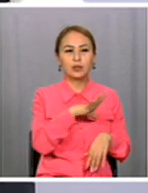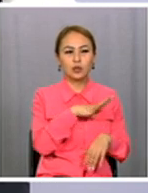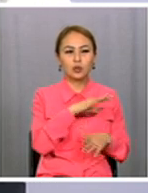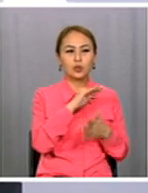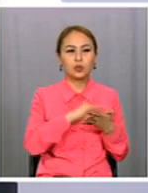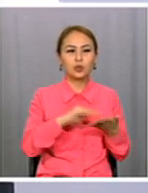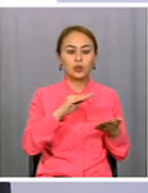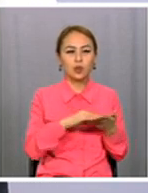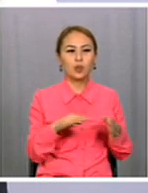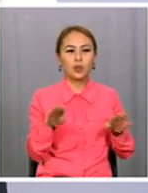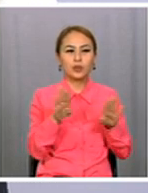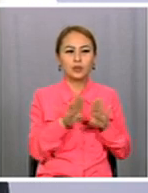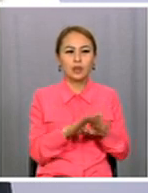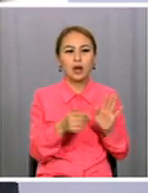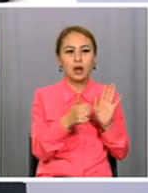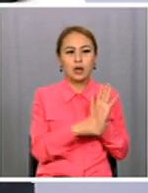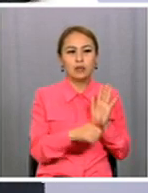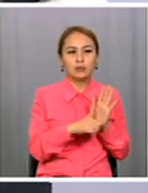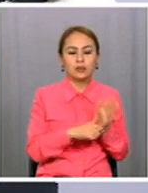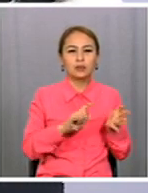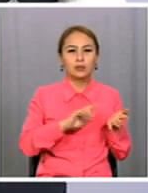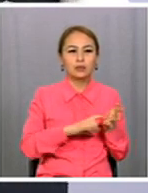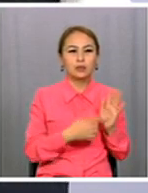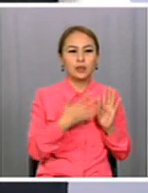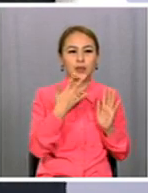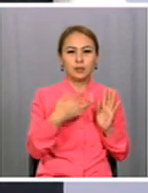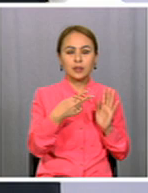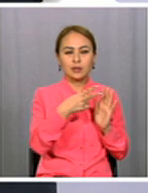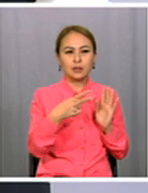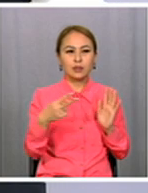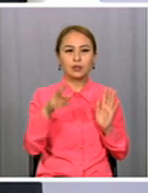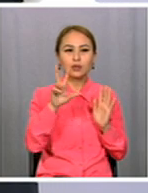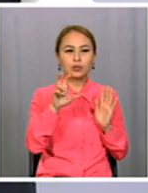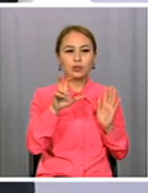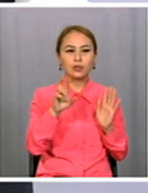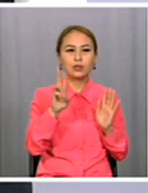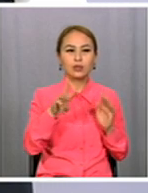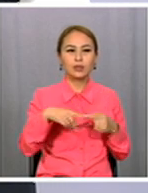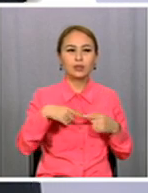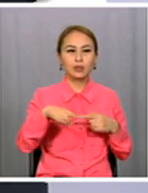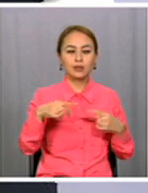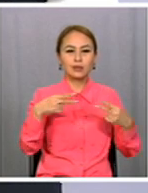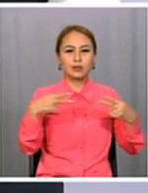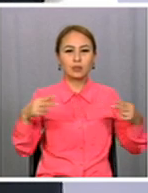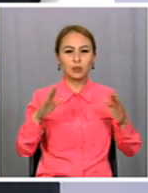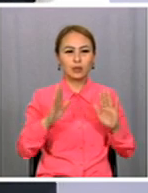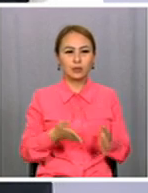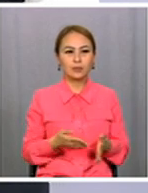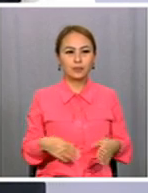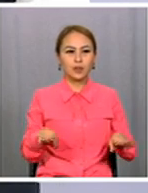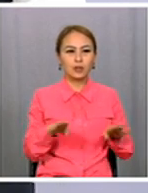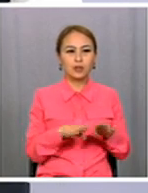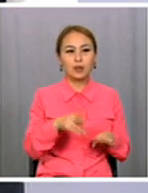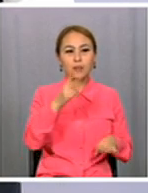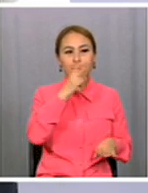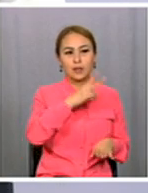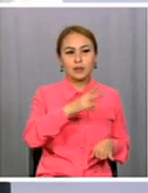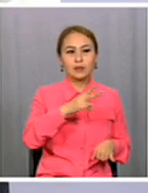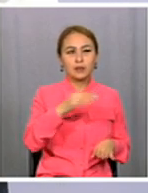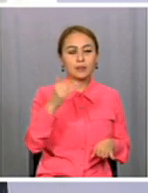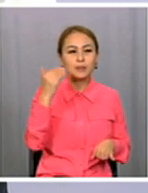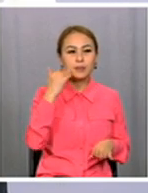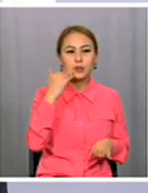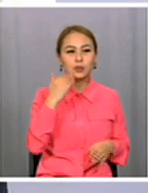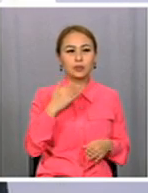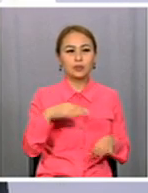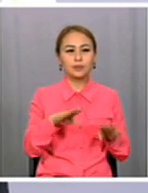Ол бізде 60 пен 5-тің көбейтіндісіне, яғни 300 км-ге тең болады. Сонда байқасаңыздар, бұл жерде